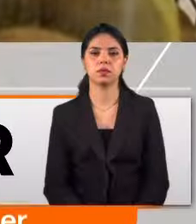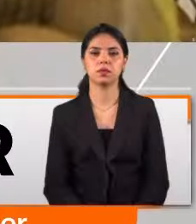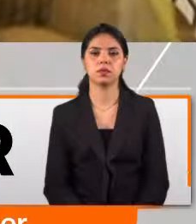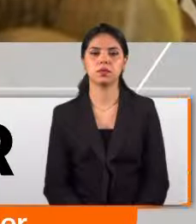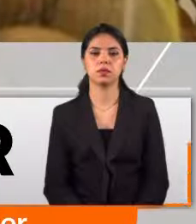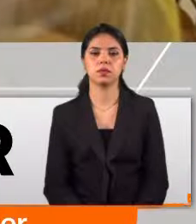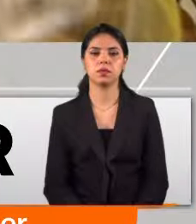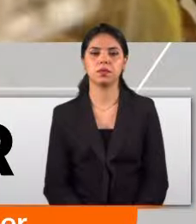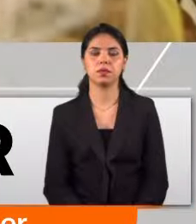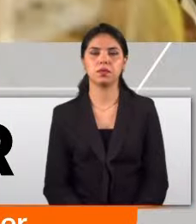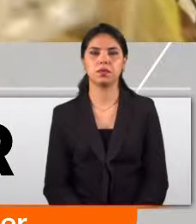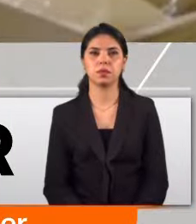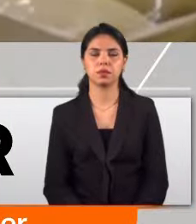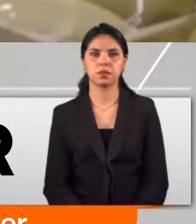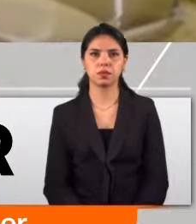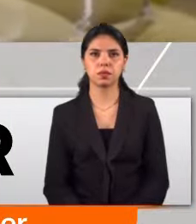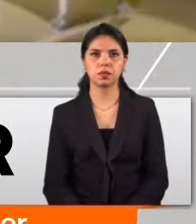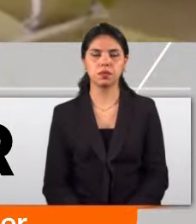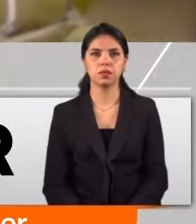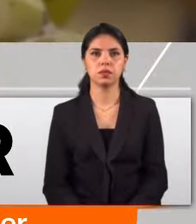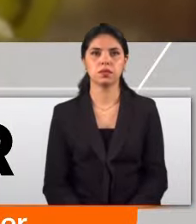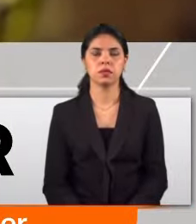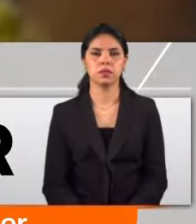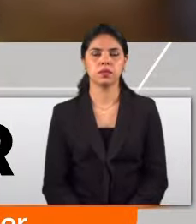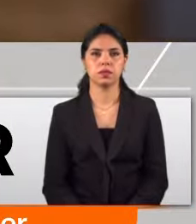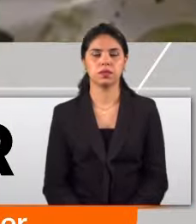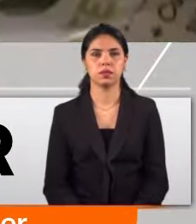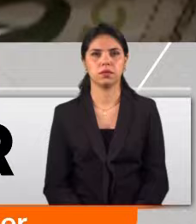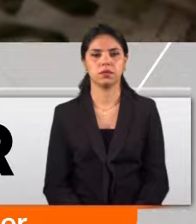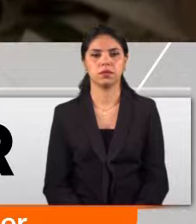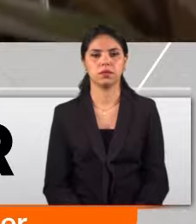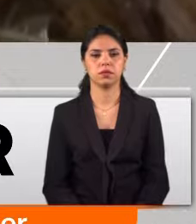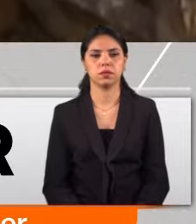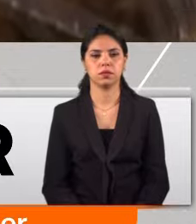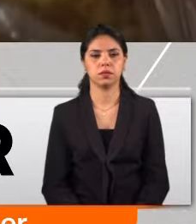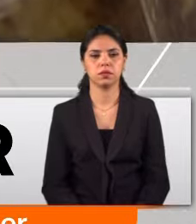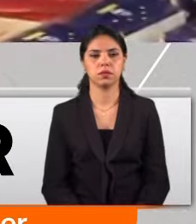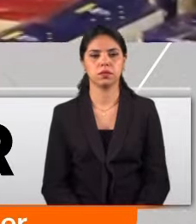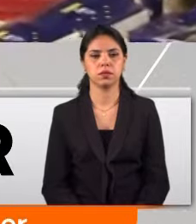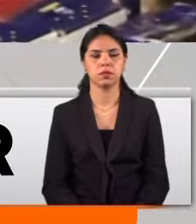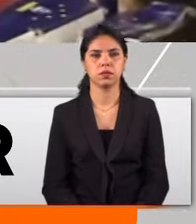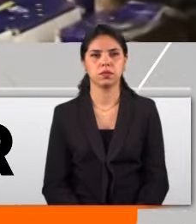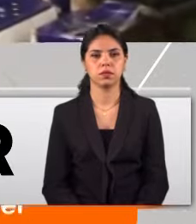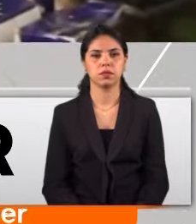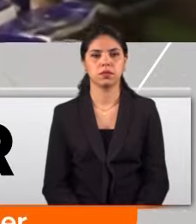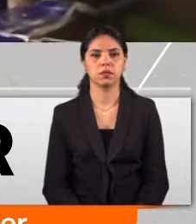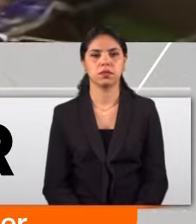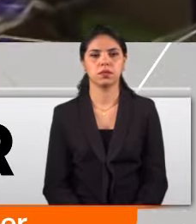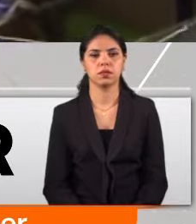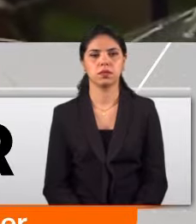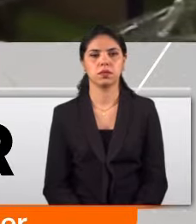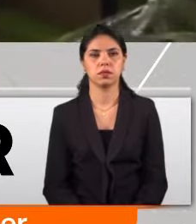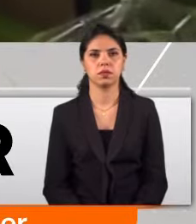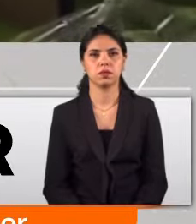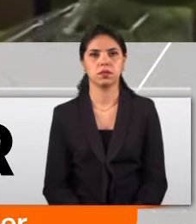Ticaret Bakanlığı'nca idari para cezalarının arttırılması ve kapatma cezasının da uygulanacak olması fahiş